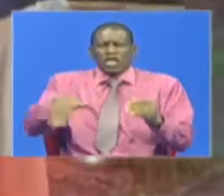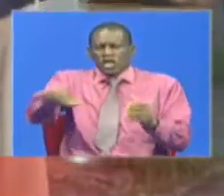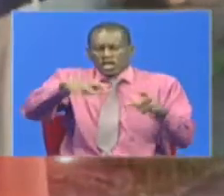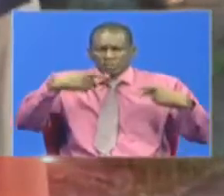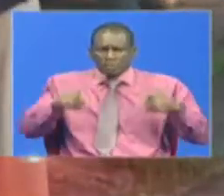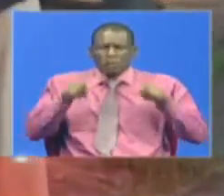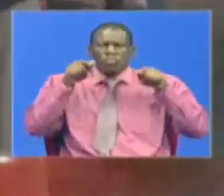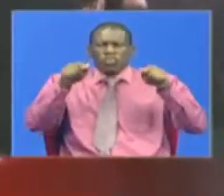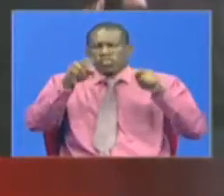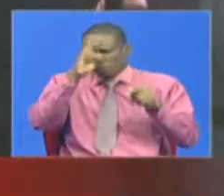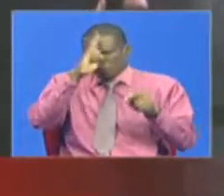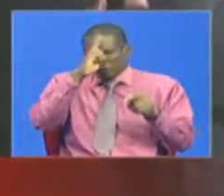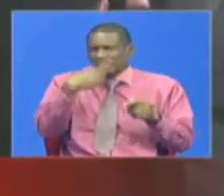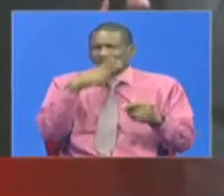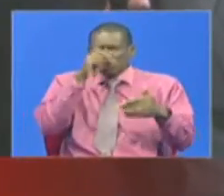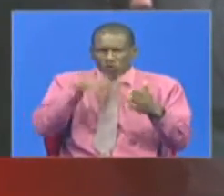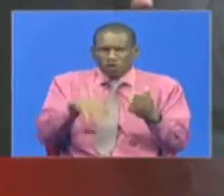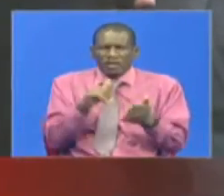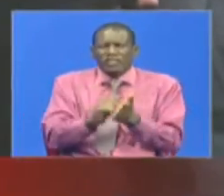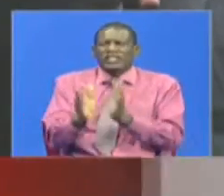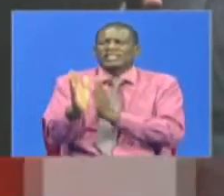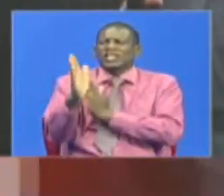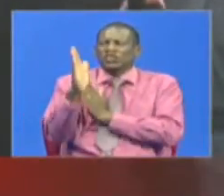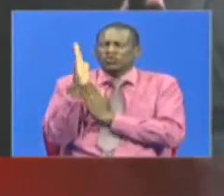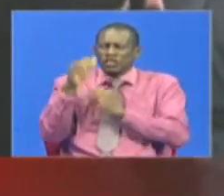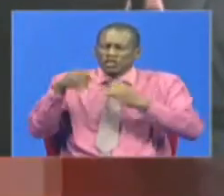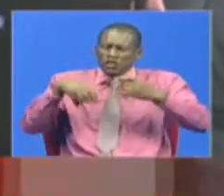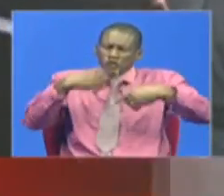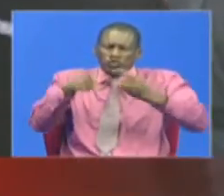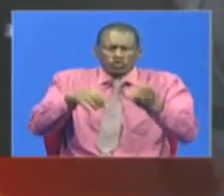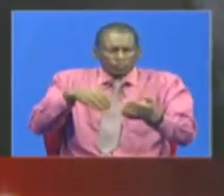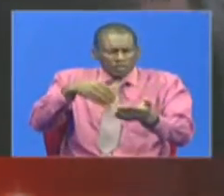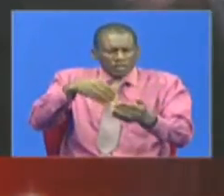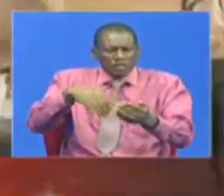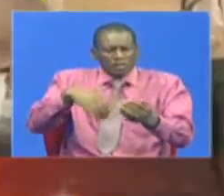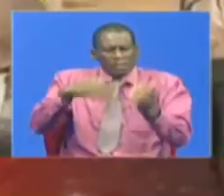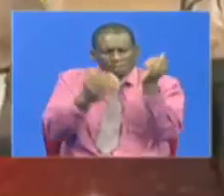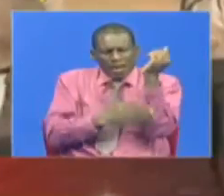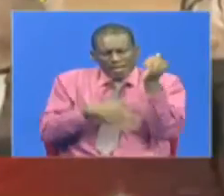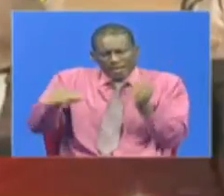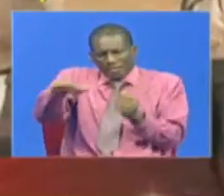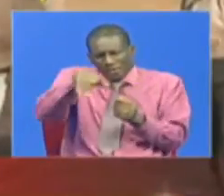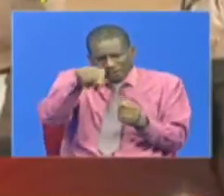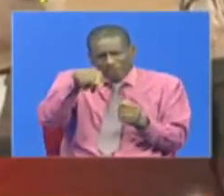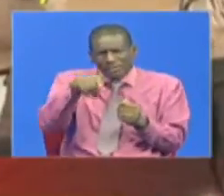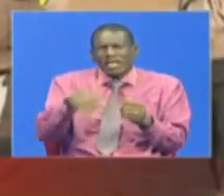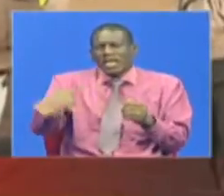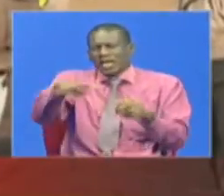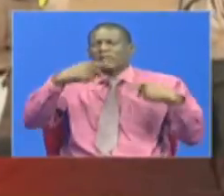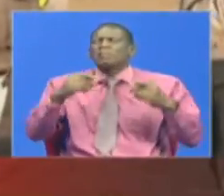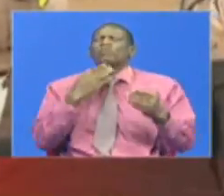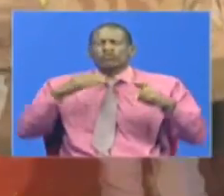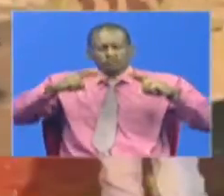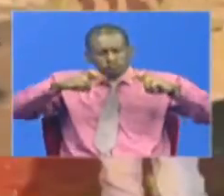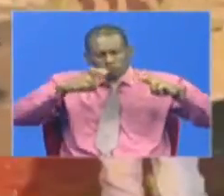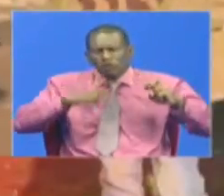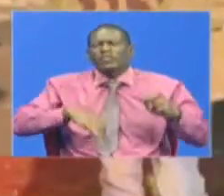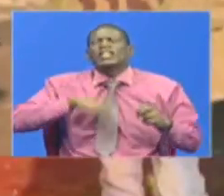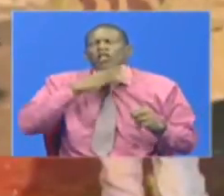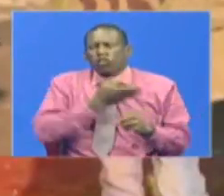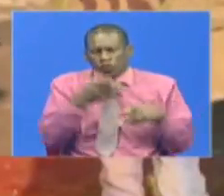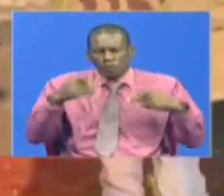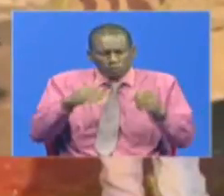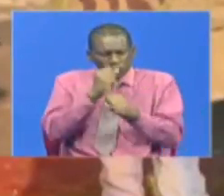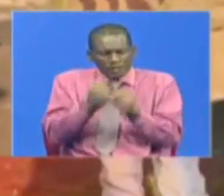wamewalaumu polisi wakisema kwamba usalama unaendelea kudorora katika eneo hilo. Wakazi wanataka uchunguzi wa vifo hivyo ufanywe